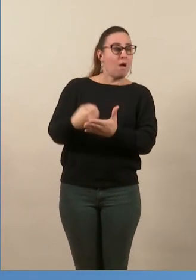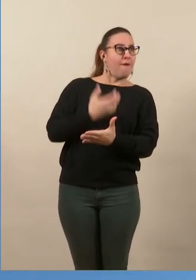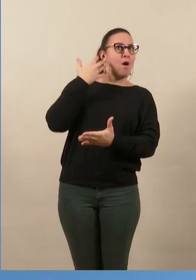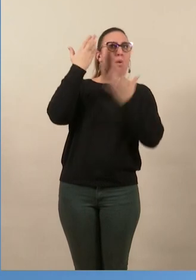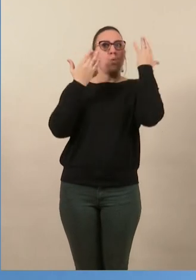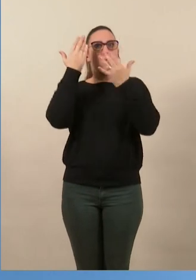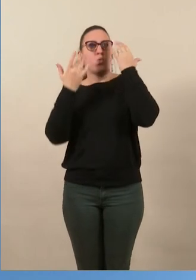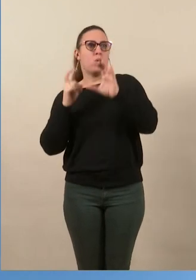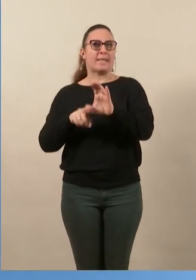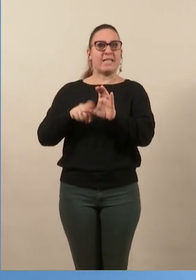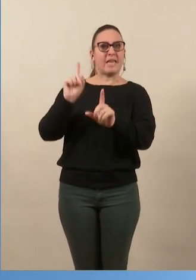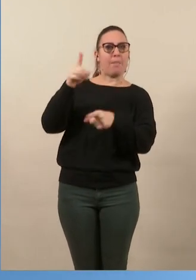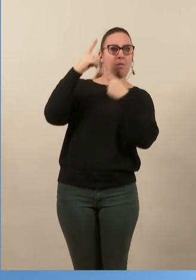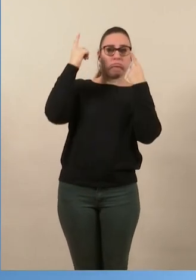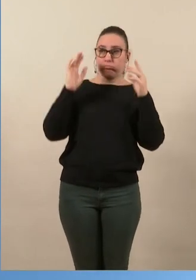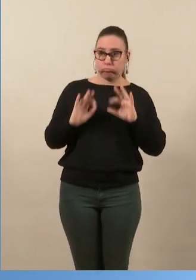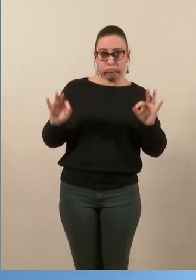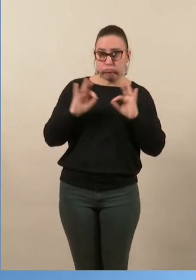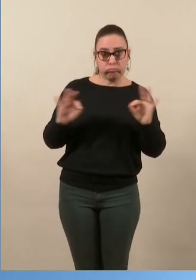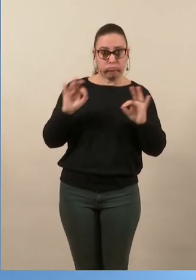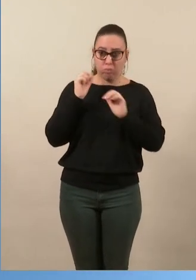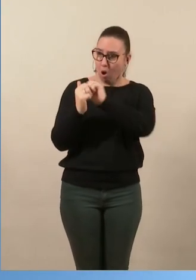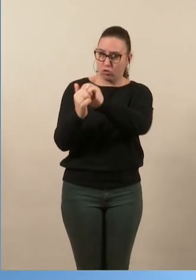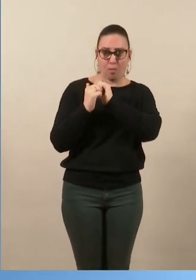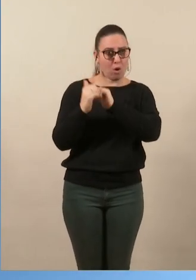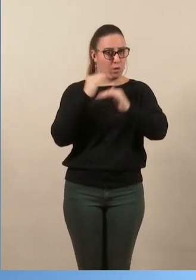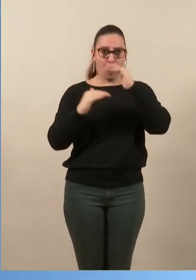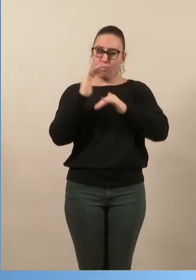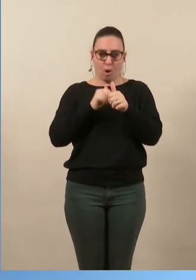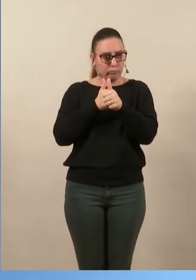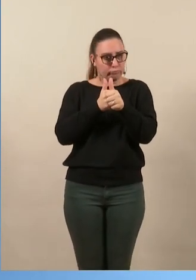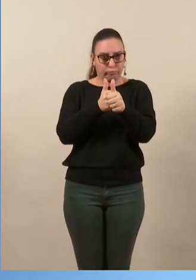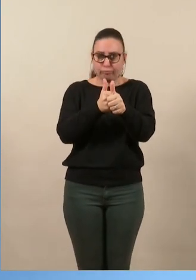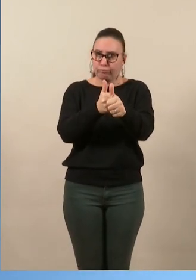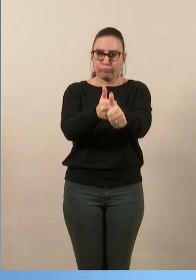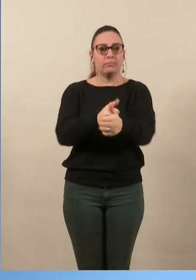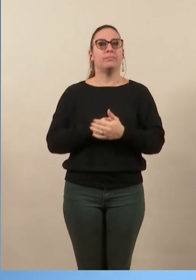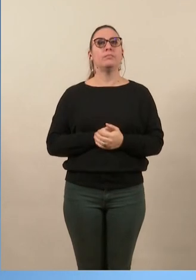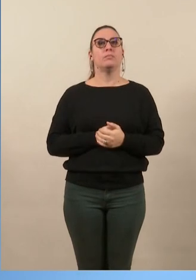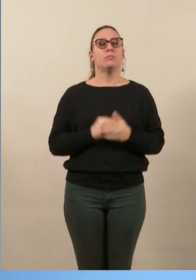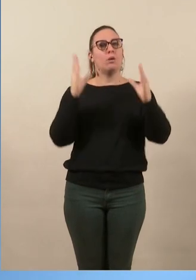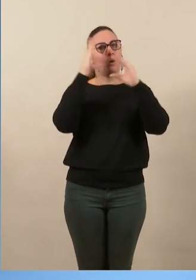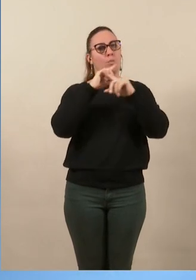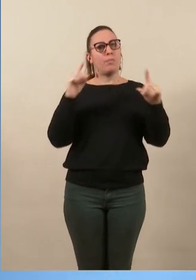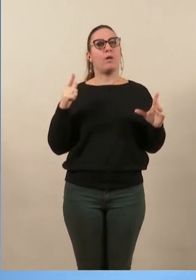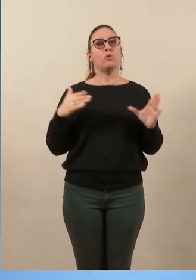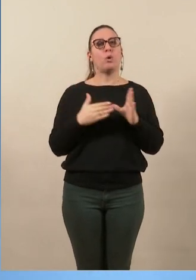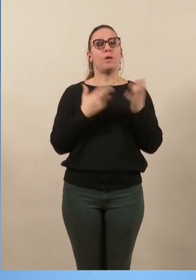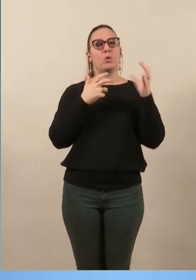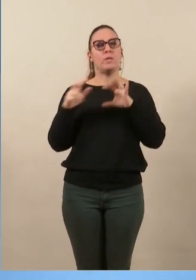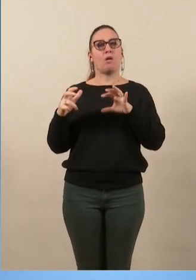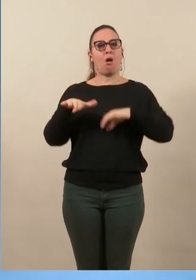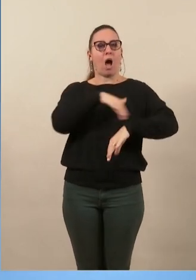desence syndical actuellement avec qui nous suivons ce plan je rappelle que sur nos 2800 agents